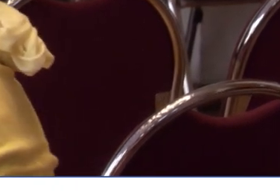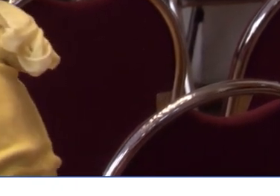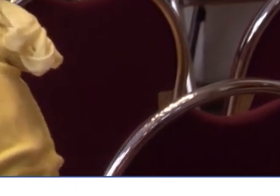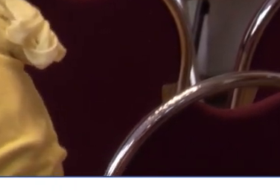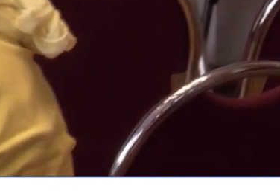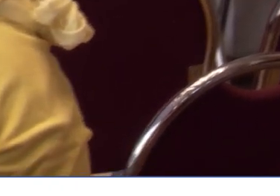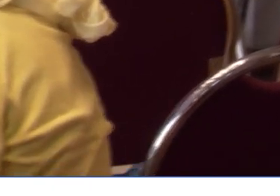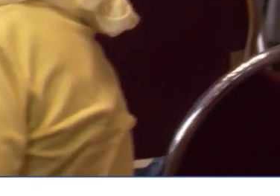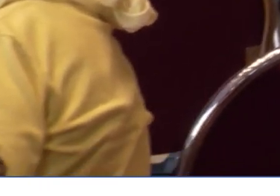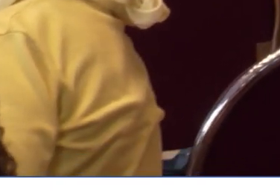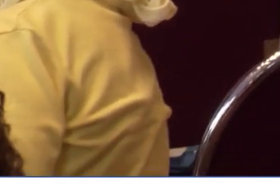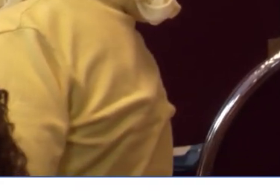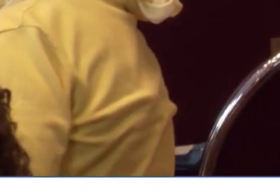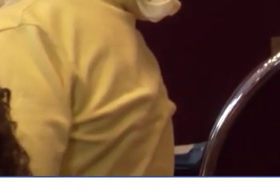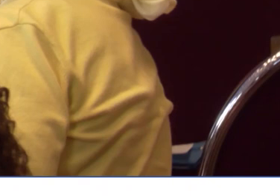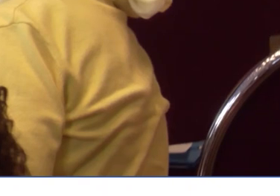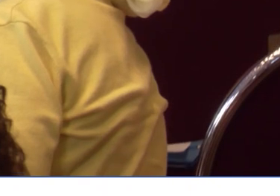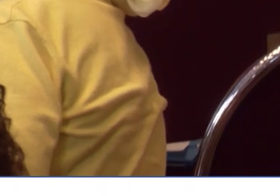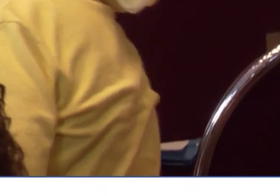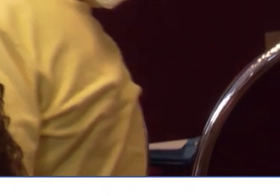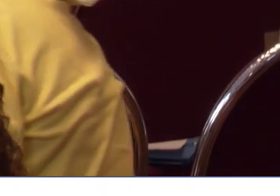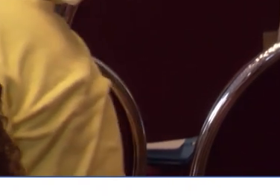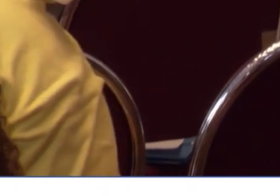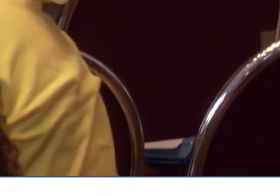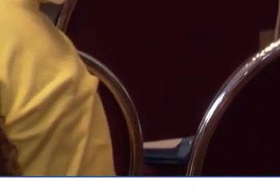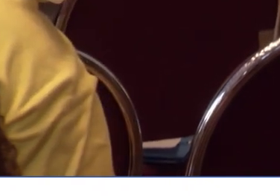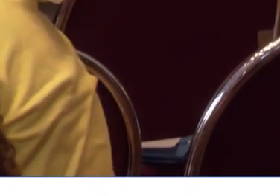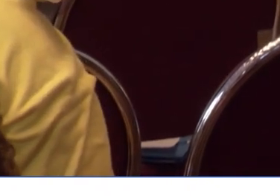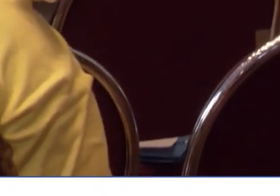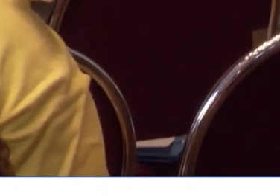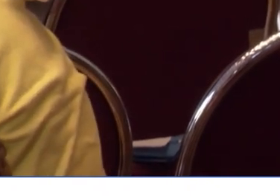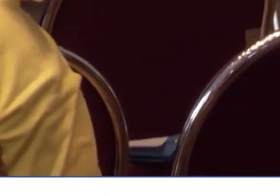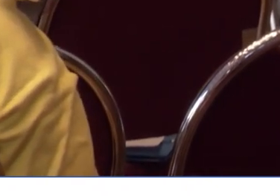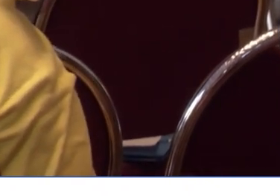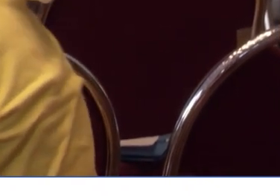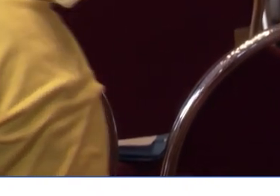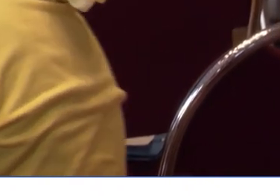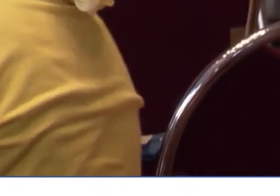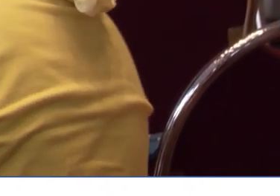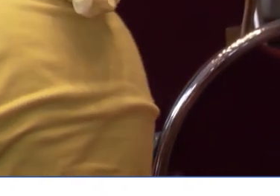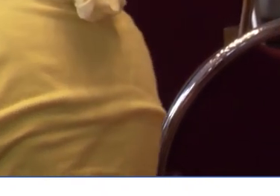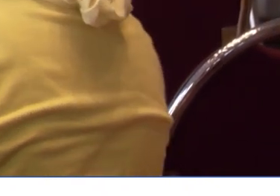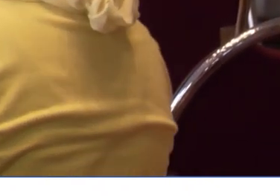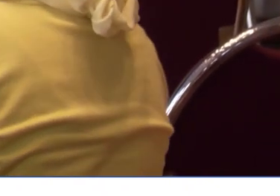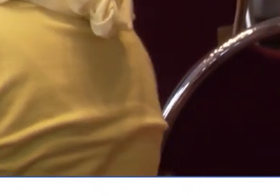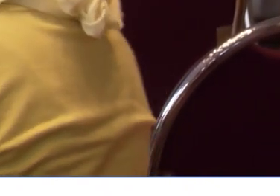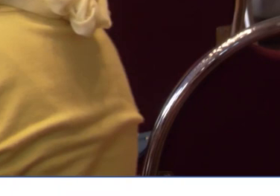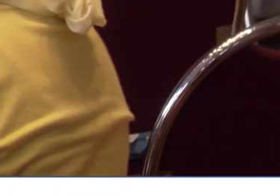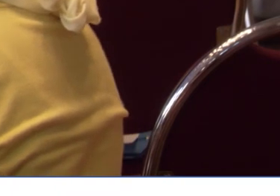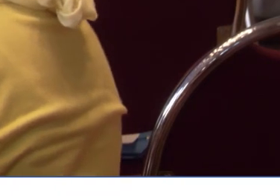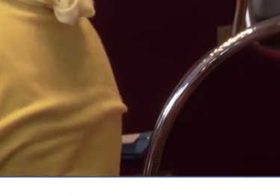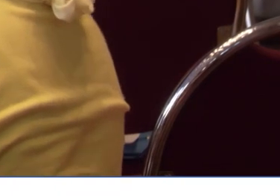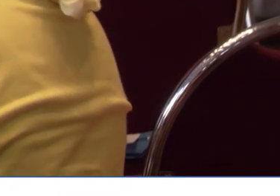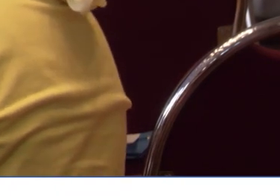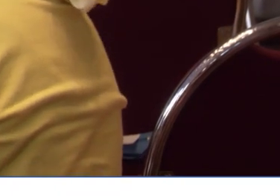nur raten ich weiß jetzt nicht welches Jugendamt das ist wie West also Leipzig okay gut ich komme aus dem ländlichen